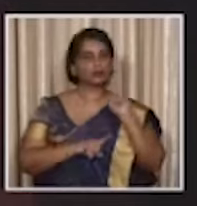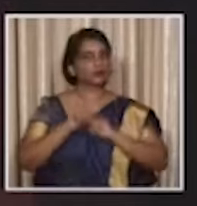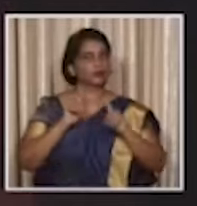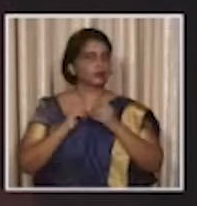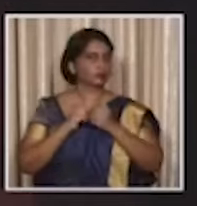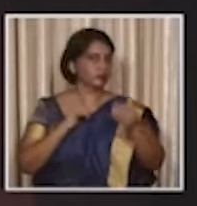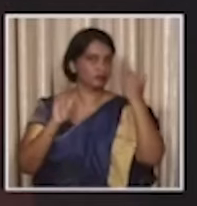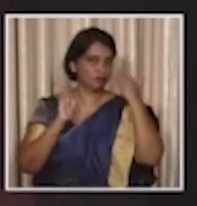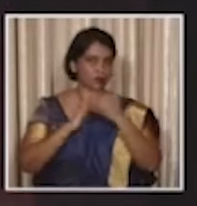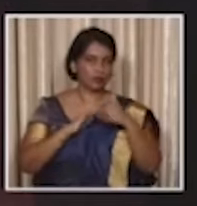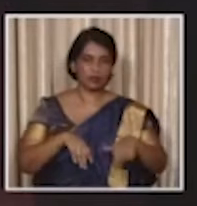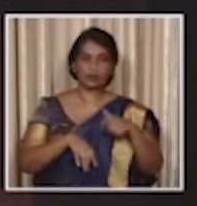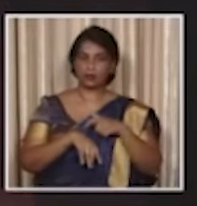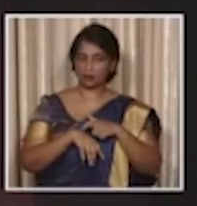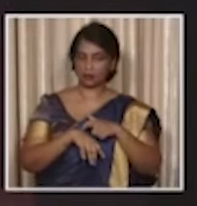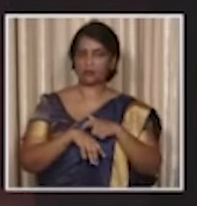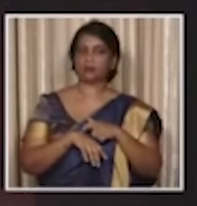සාකච්ඡාවට භාජනය වෙන මේ අවස්ථාවේ